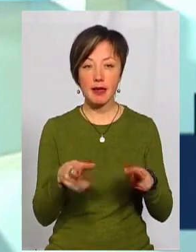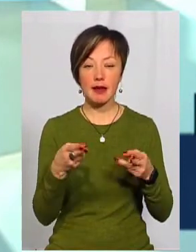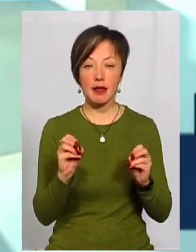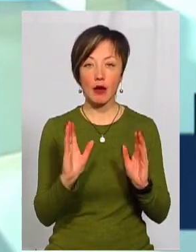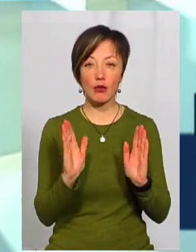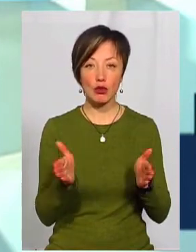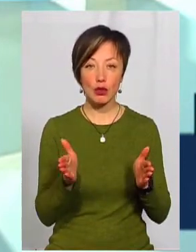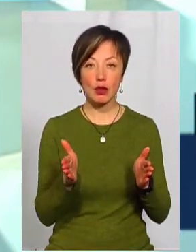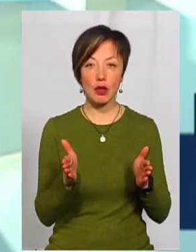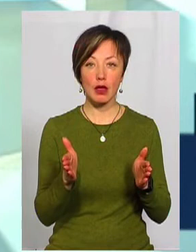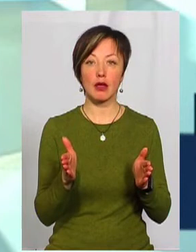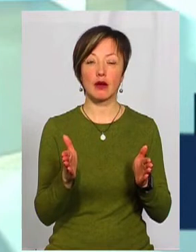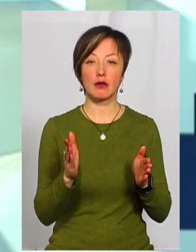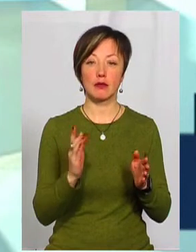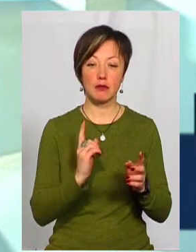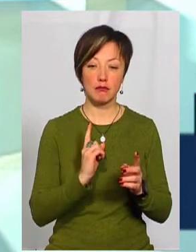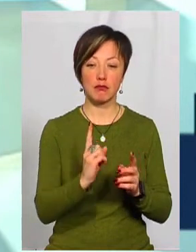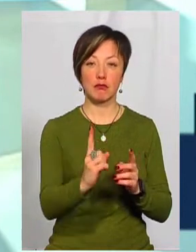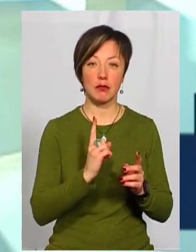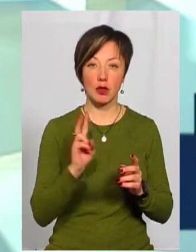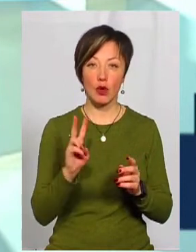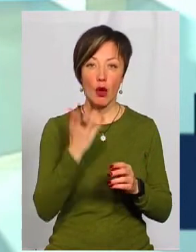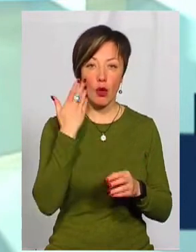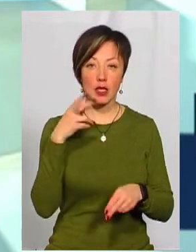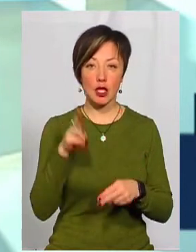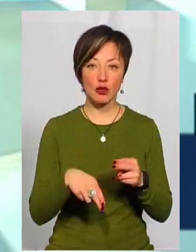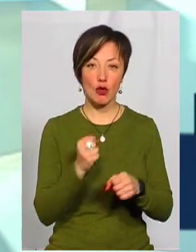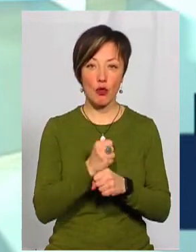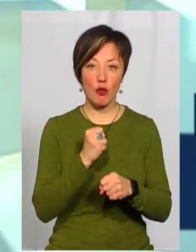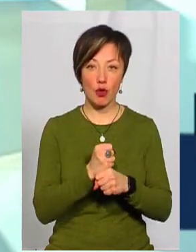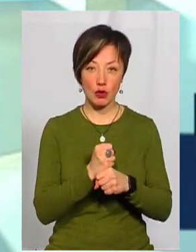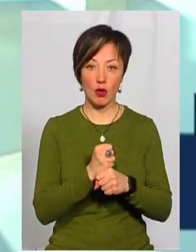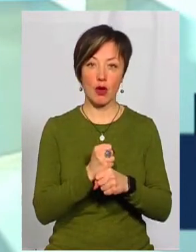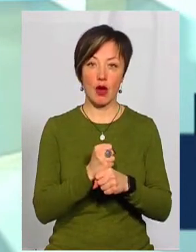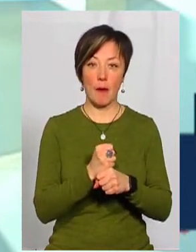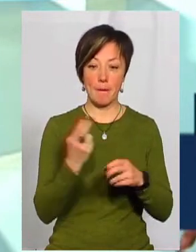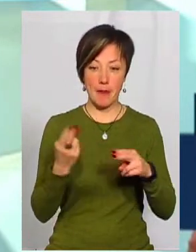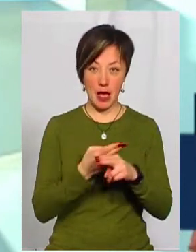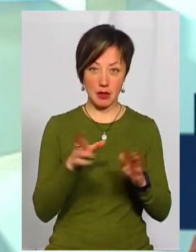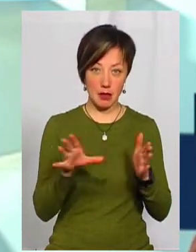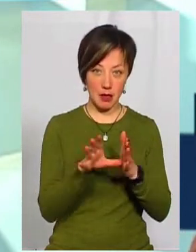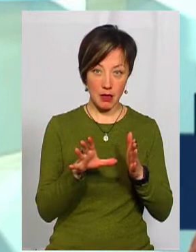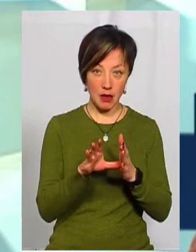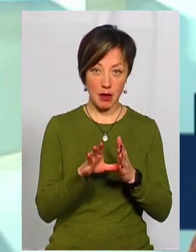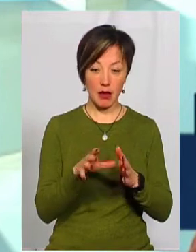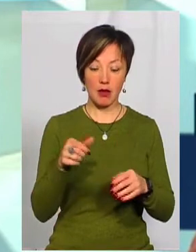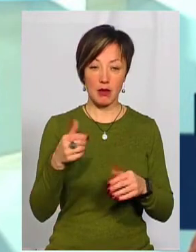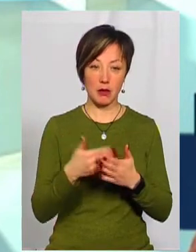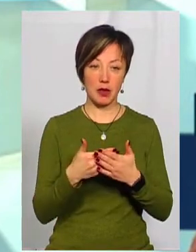буде курсувати тролейбус. Коли він закінчує роботу на автономному ходу, він теж